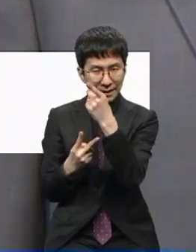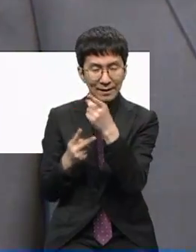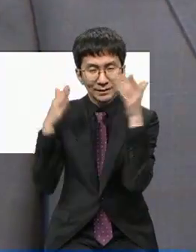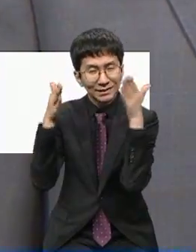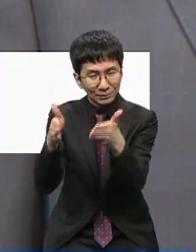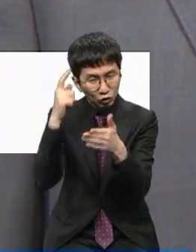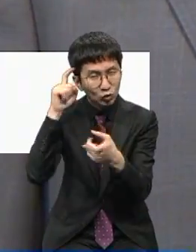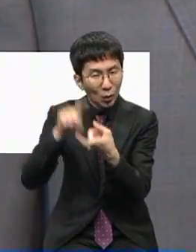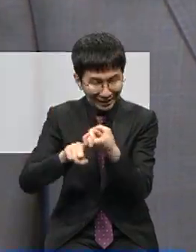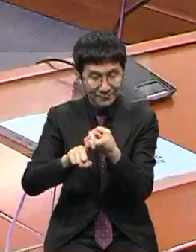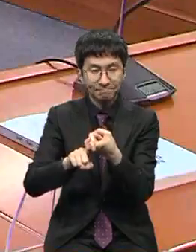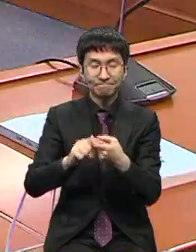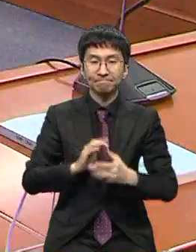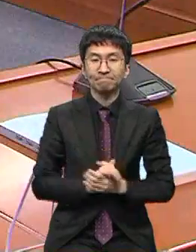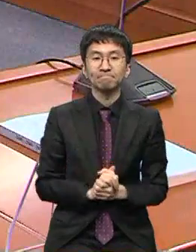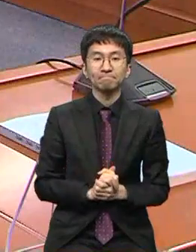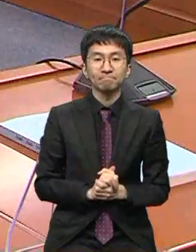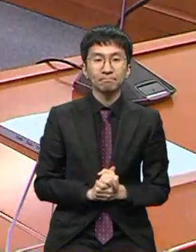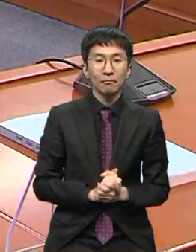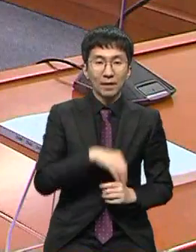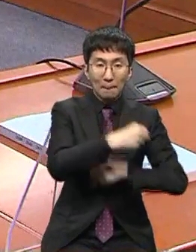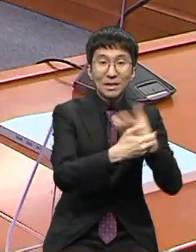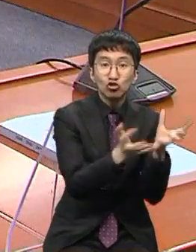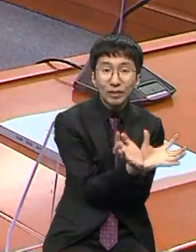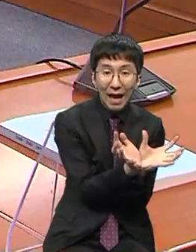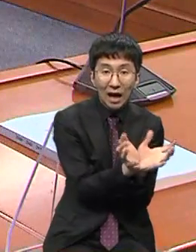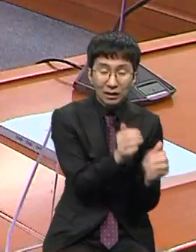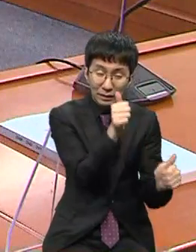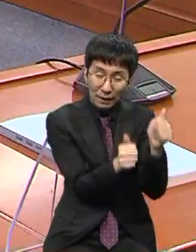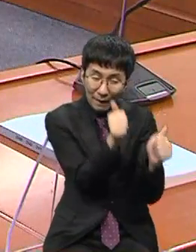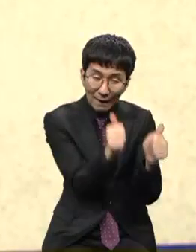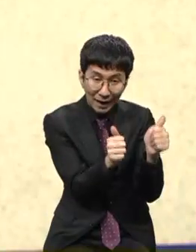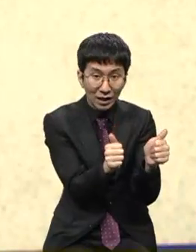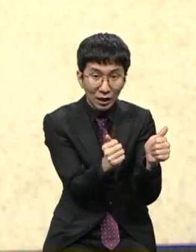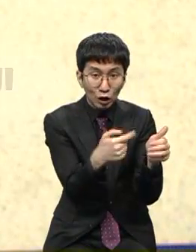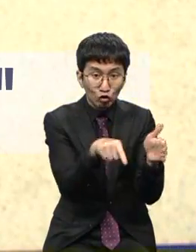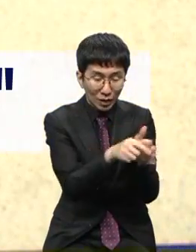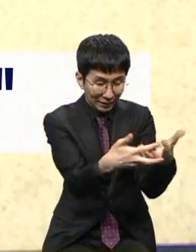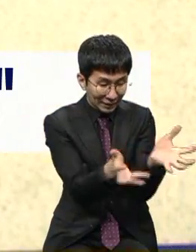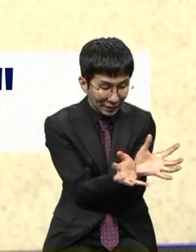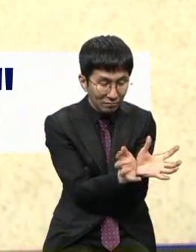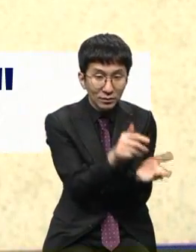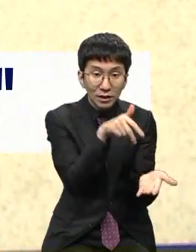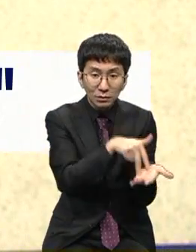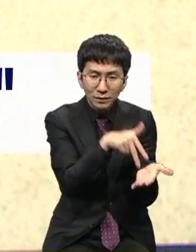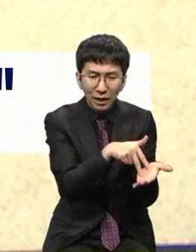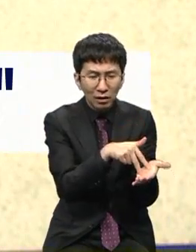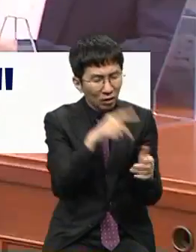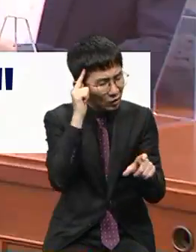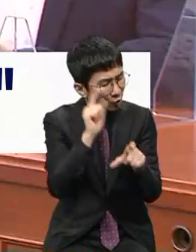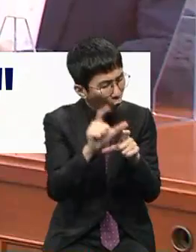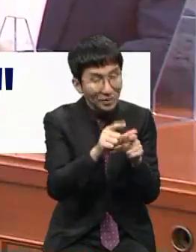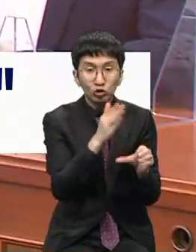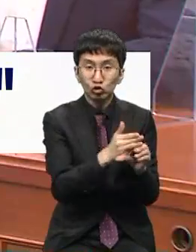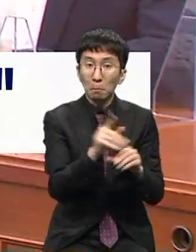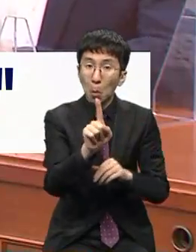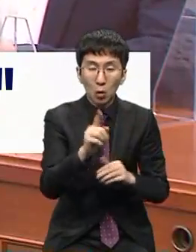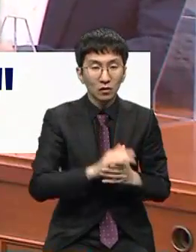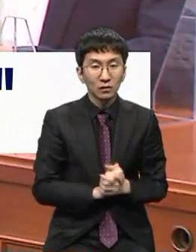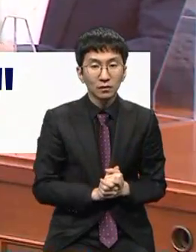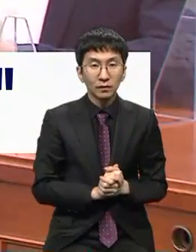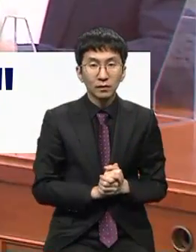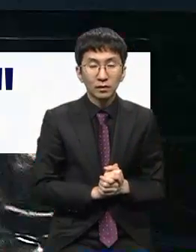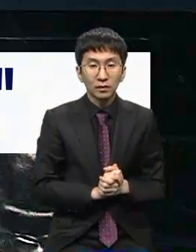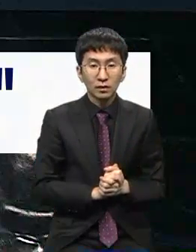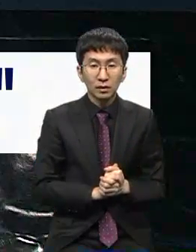단일화에 집중할 생각입니다. 민주당 대선 경선 기획단은 흥행카드 마련에 고심 중입니다. 권역별 합동